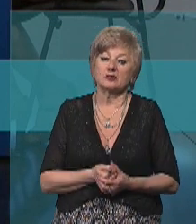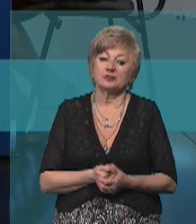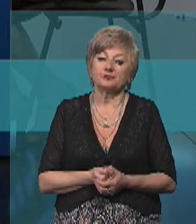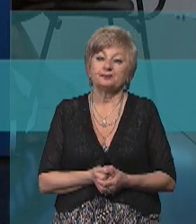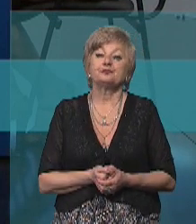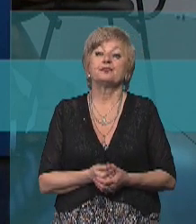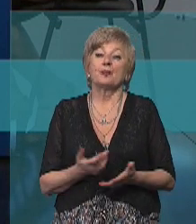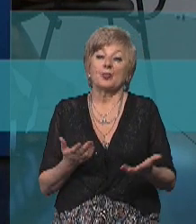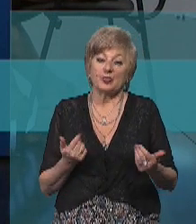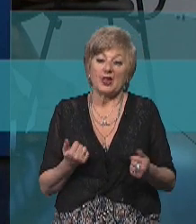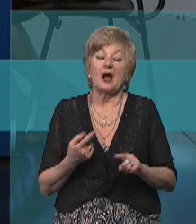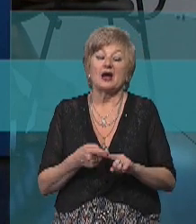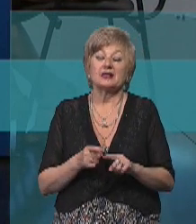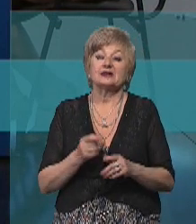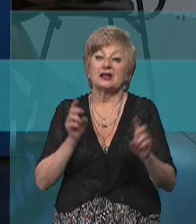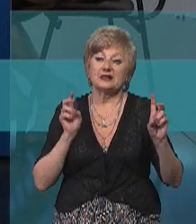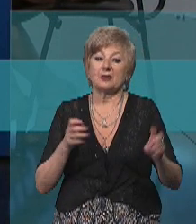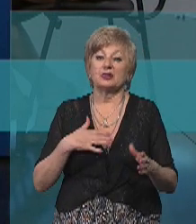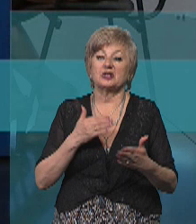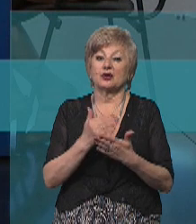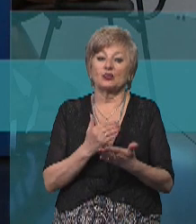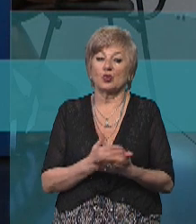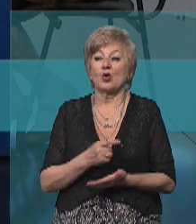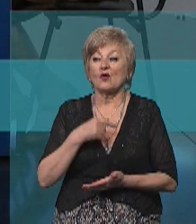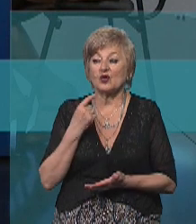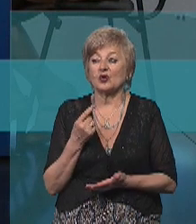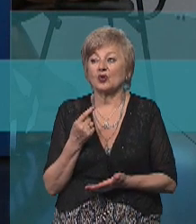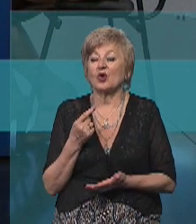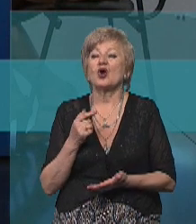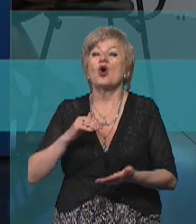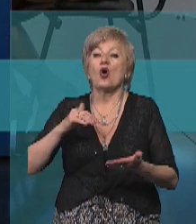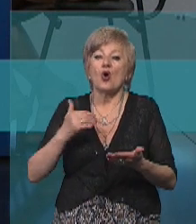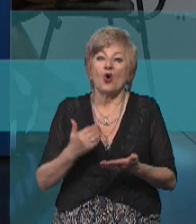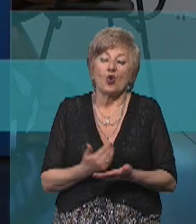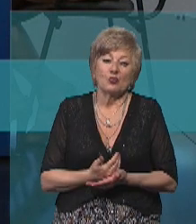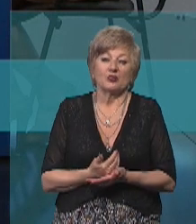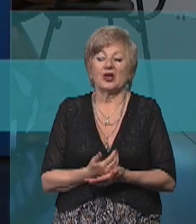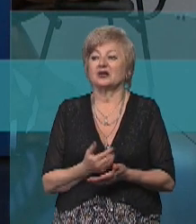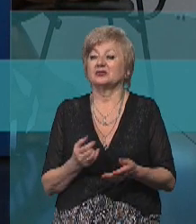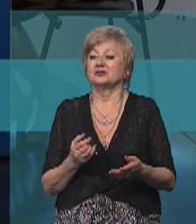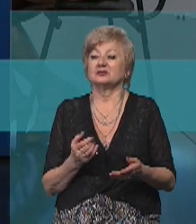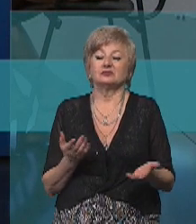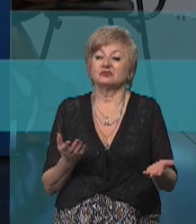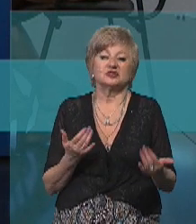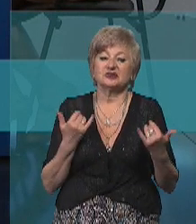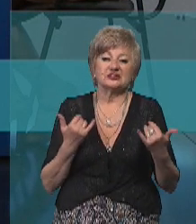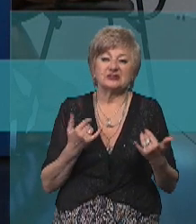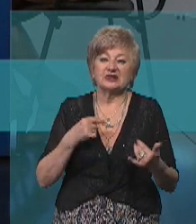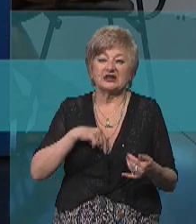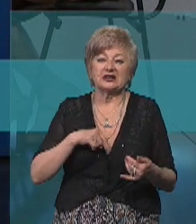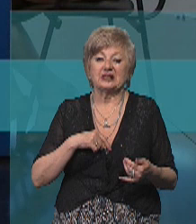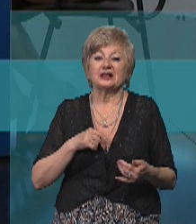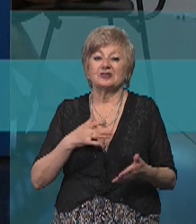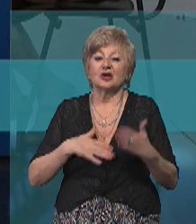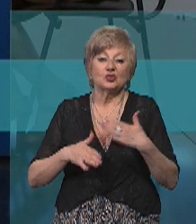на жаль, у нас це не є тема нашої програми. От так. Я вам це, що вам і кажу. Ну, знову ця зрада. От зради я такий зараз от задоволений,